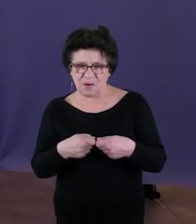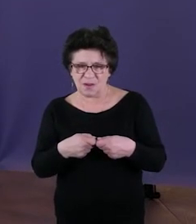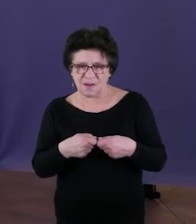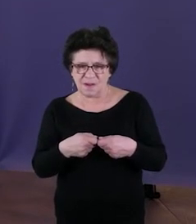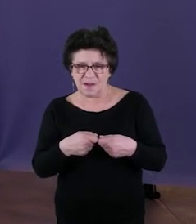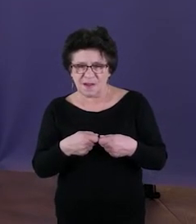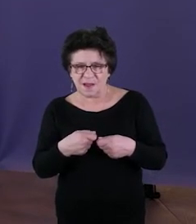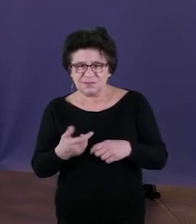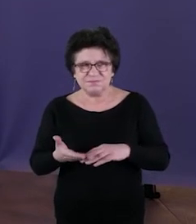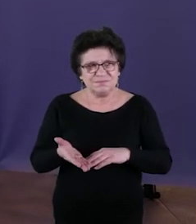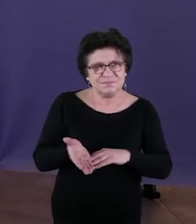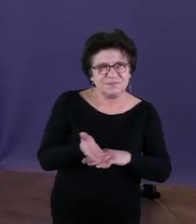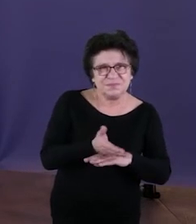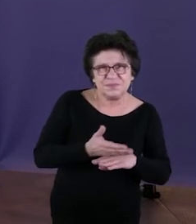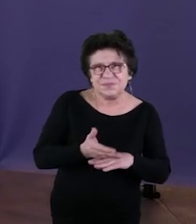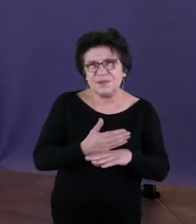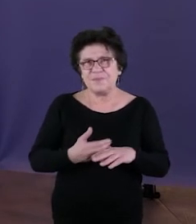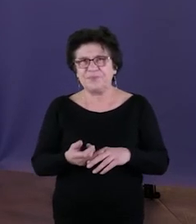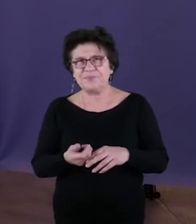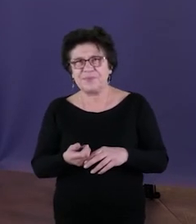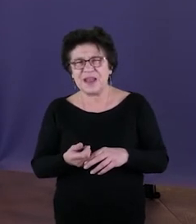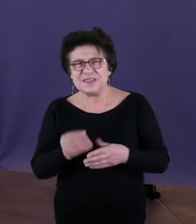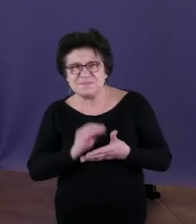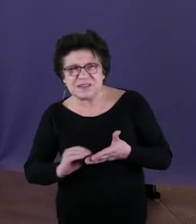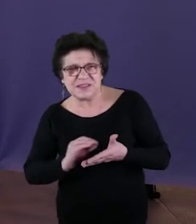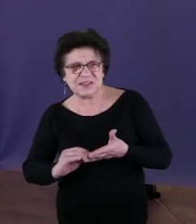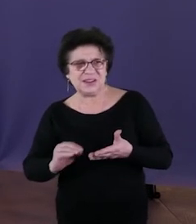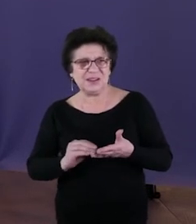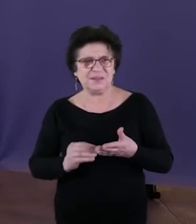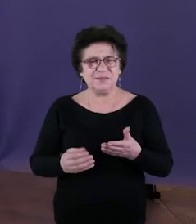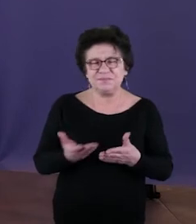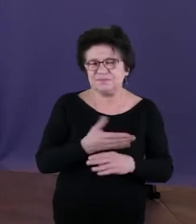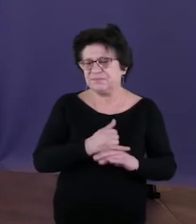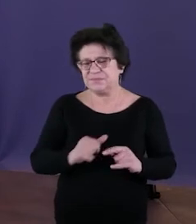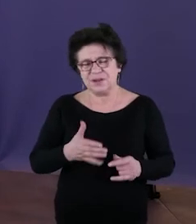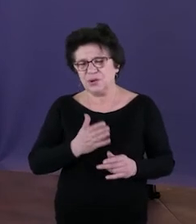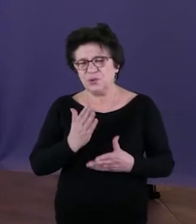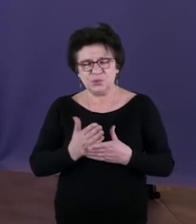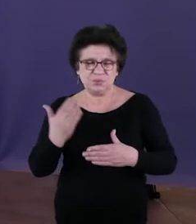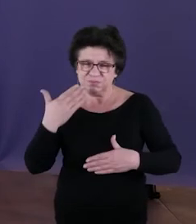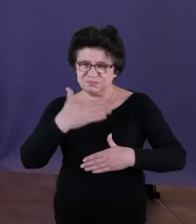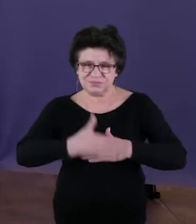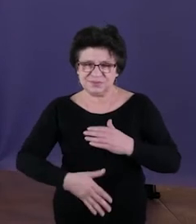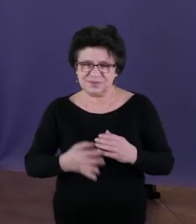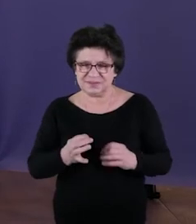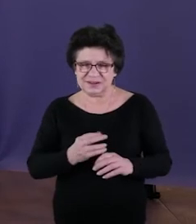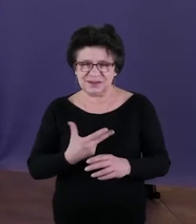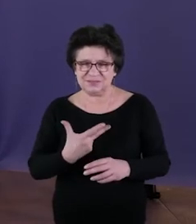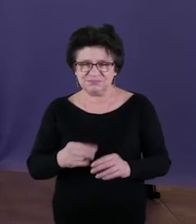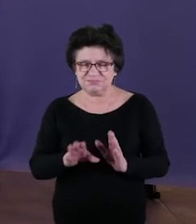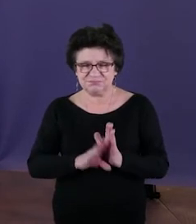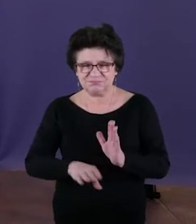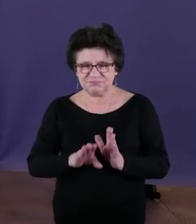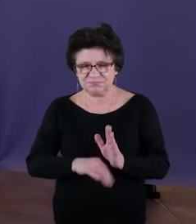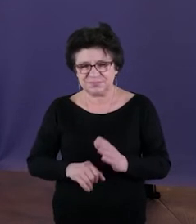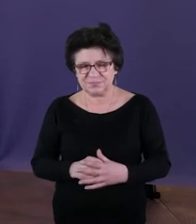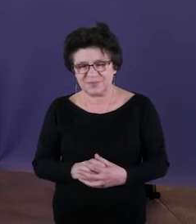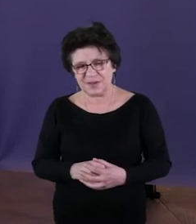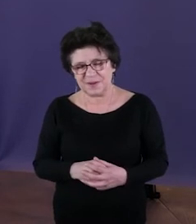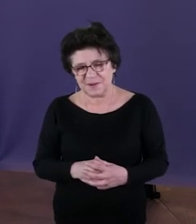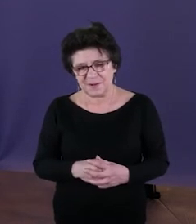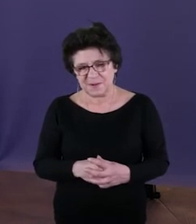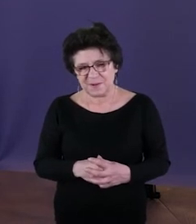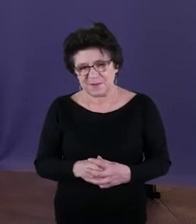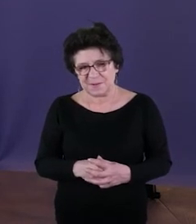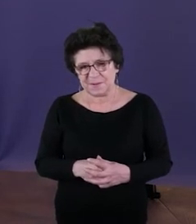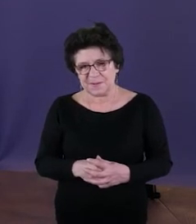ponieważ ale tutaj takie ciekawe a propos tego co się pojawia w tych książkach